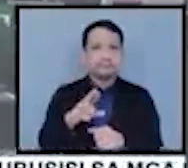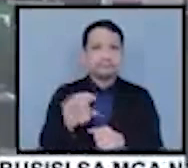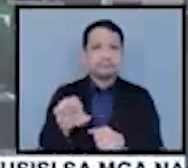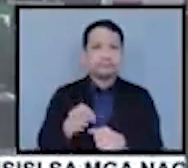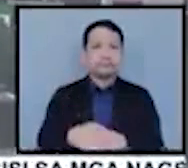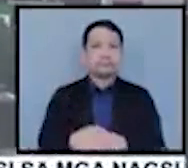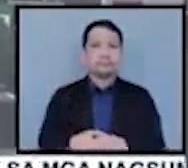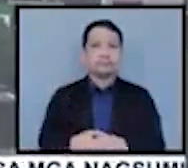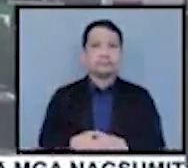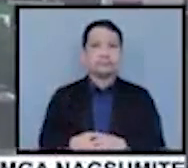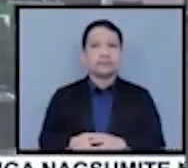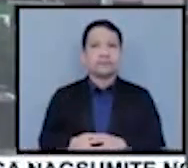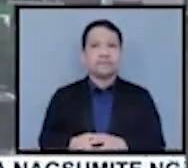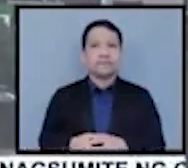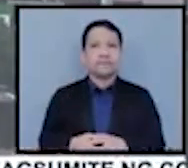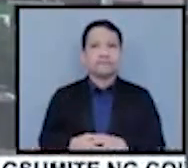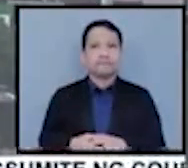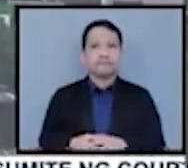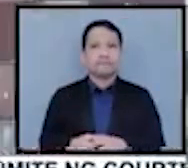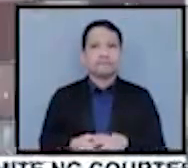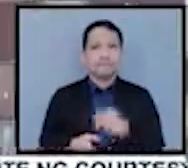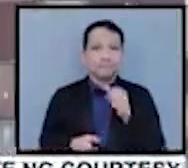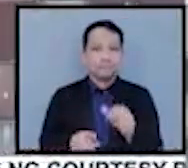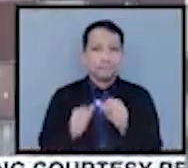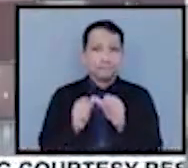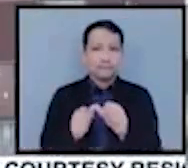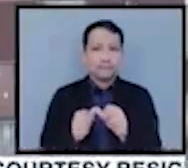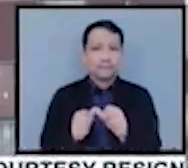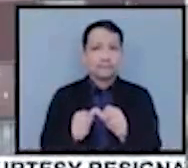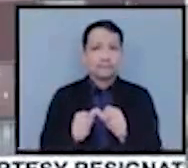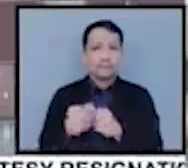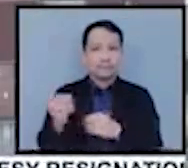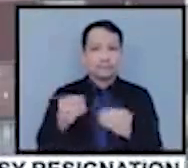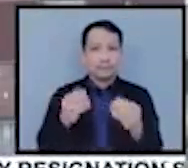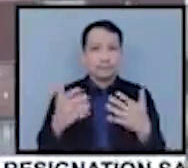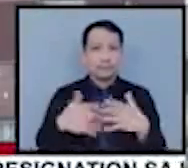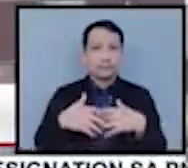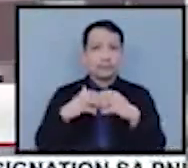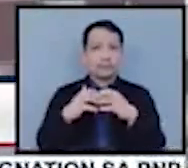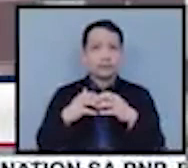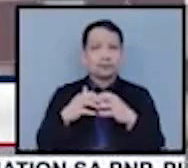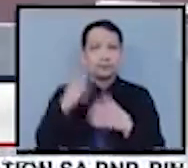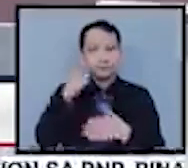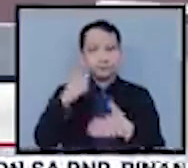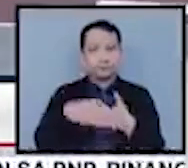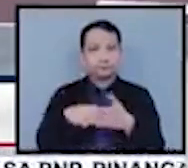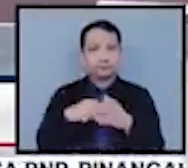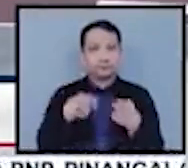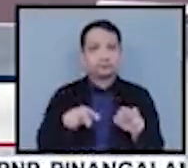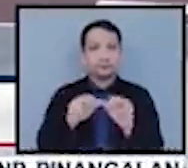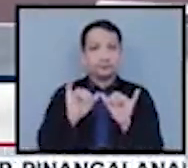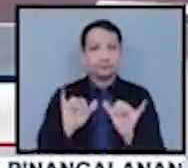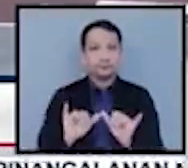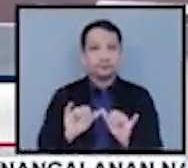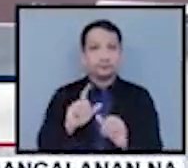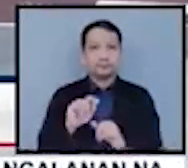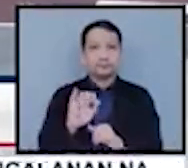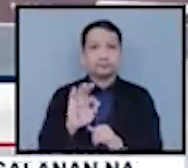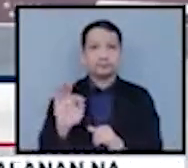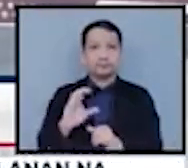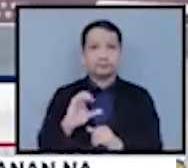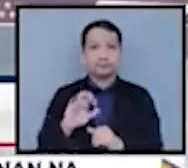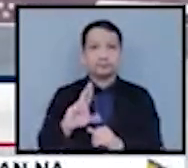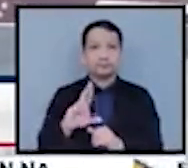Hindi na itutuloy ang pagpapatupad ng Trusted Operator Container Registry and Monitoring System o TOP-CRMS ng Philippine